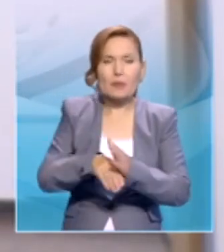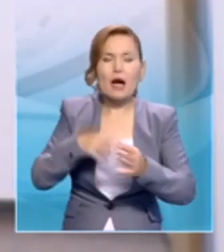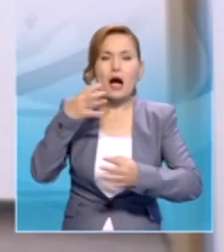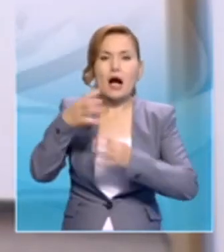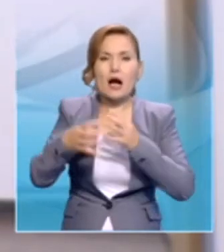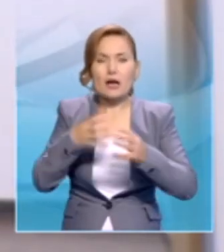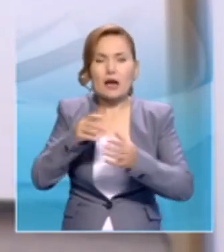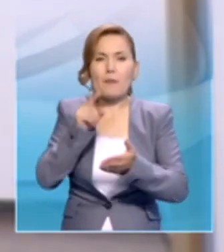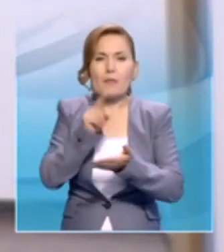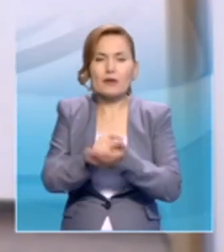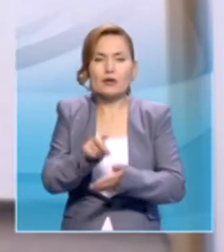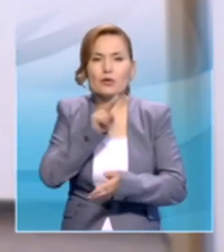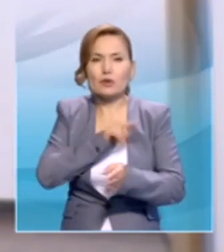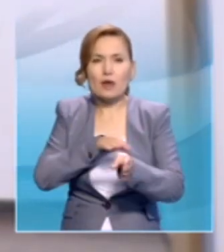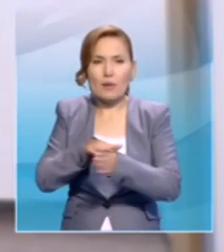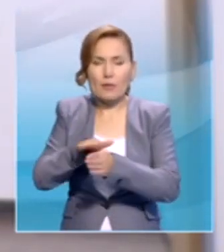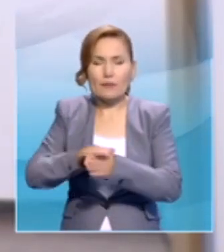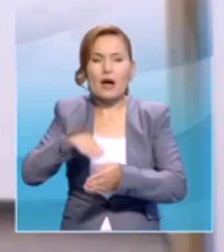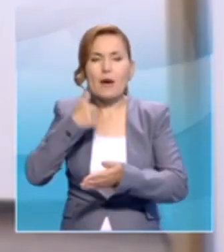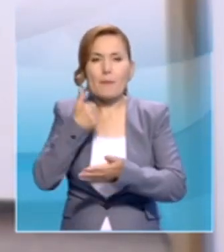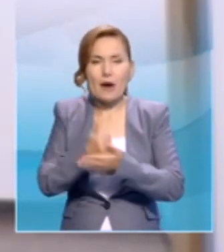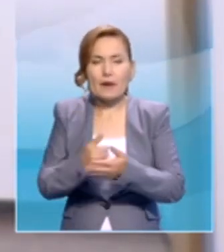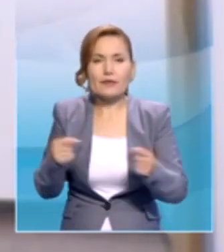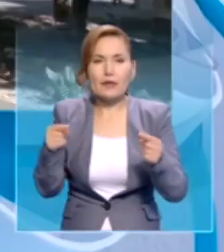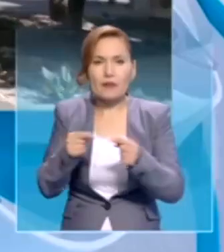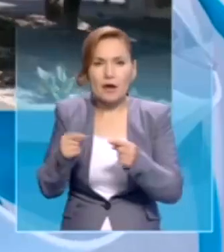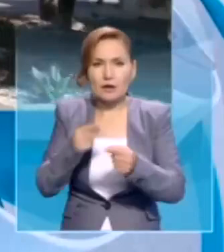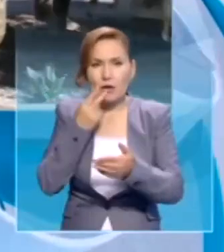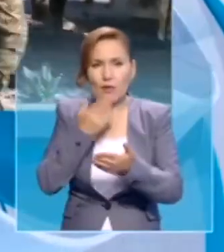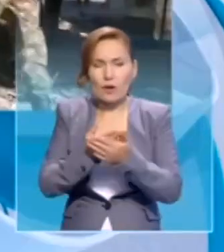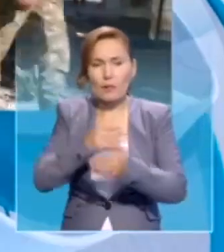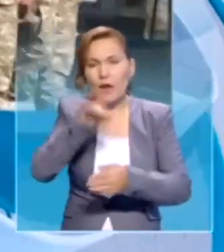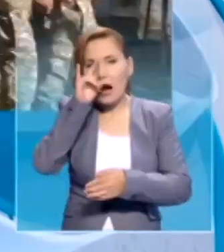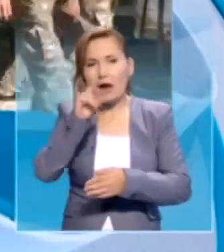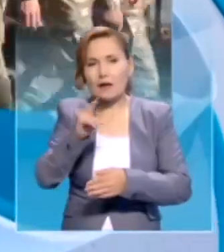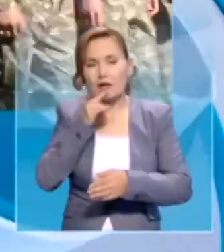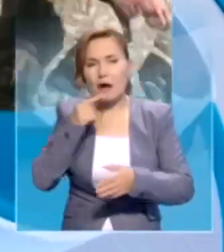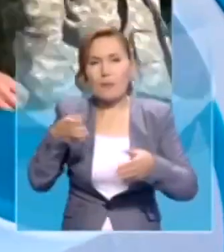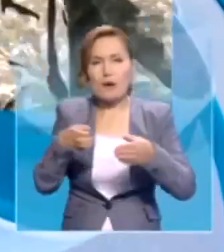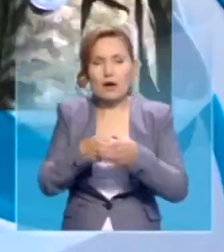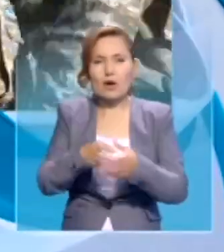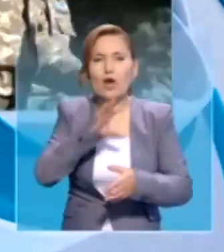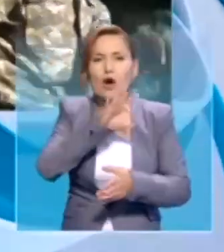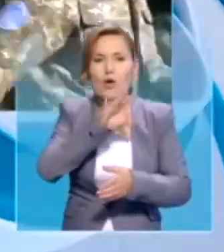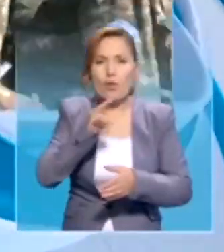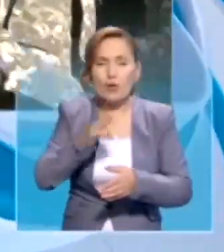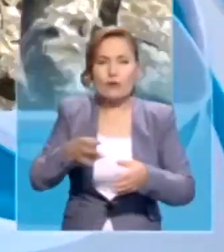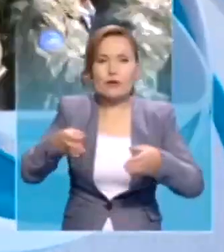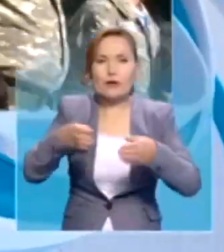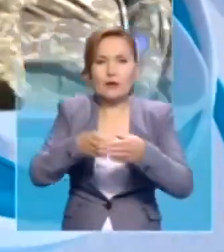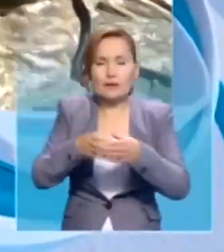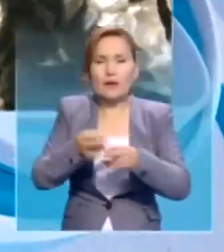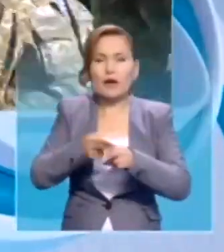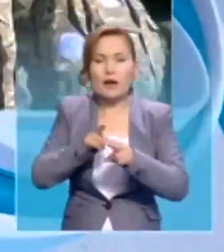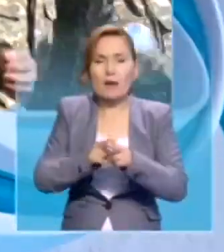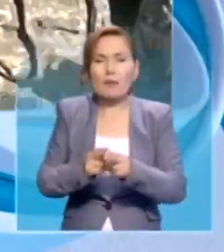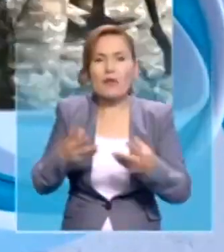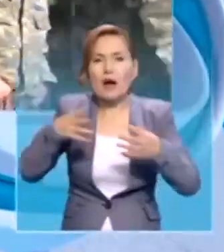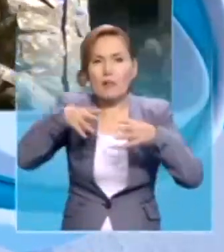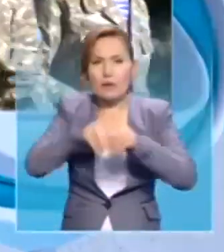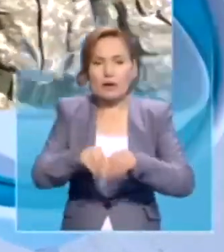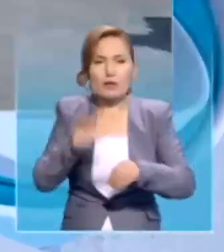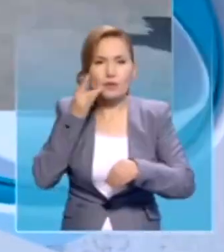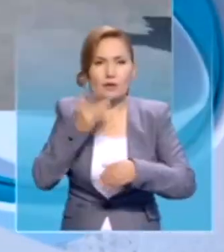халықаралық міндеттемелерді орындаудың нақты көрінісі. Қазақстан сарбаздары Біріккен ұлттар ұйымының бітімгершілік миссияларына бұған